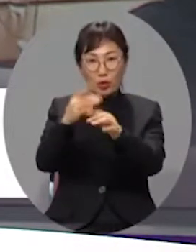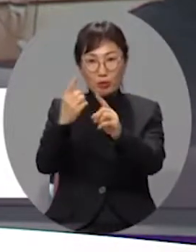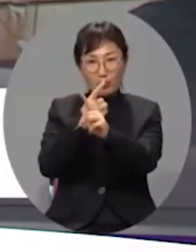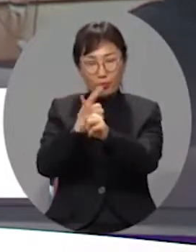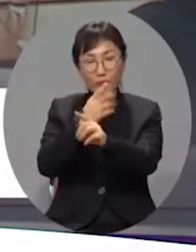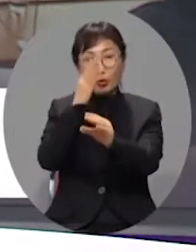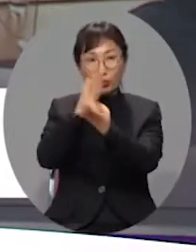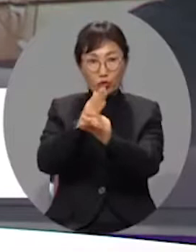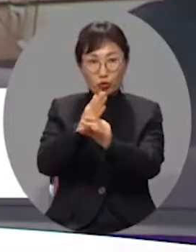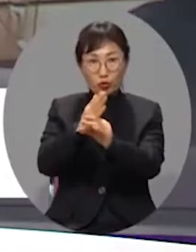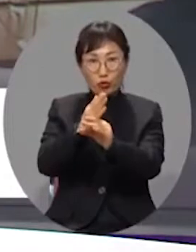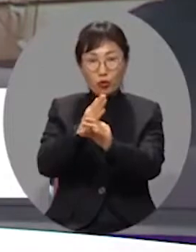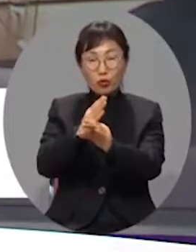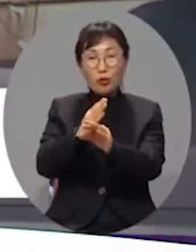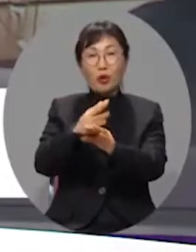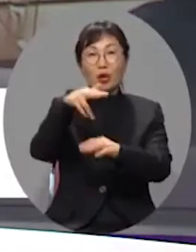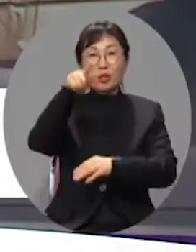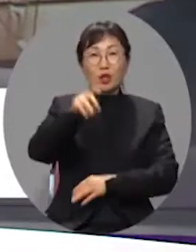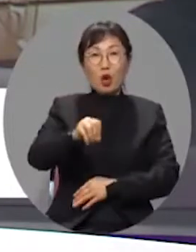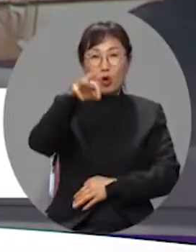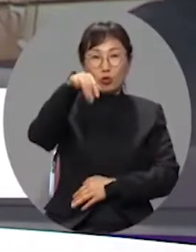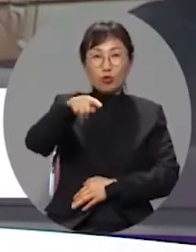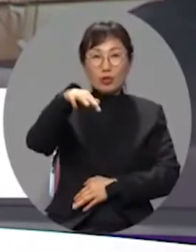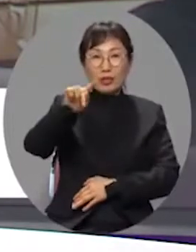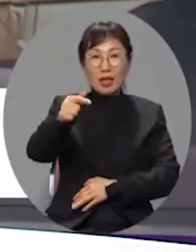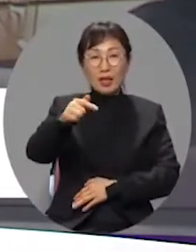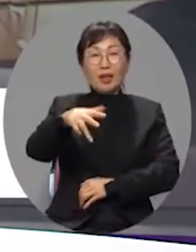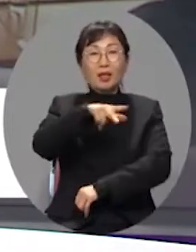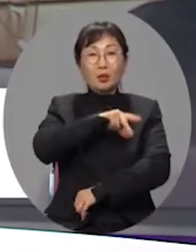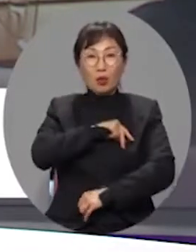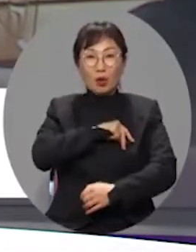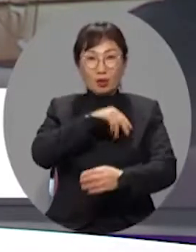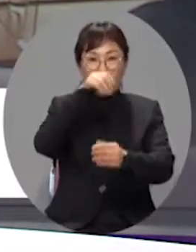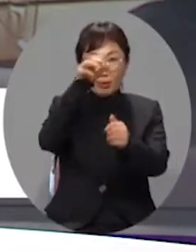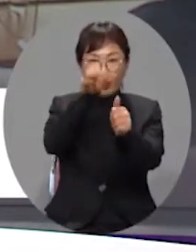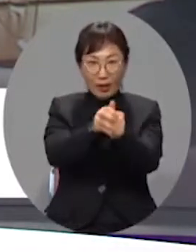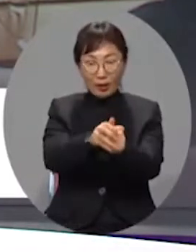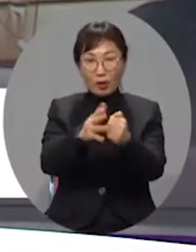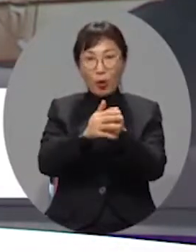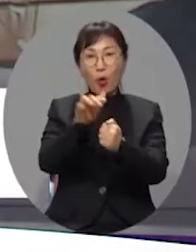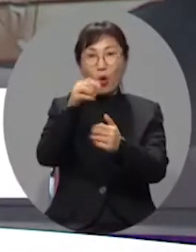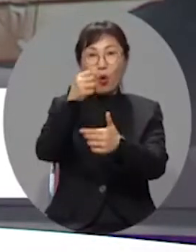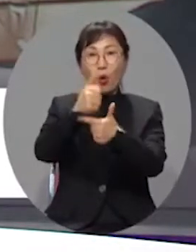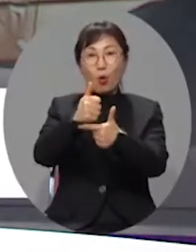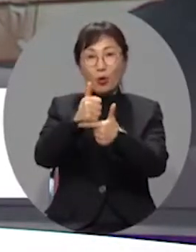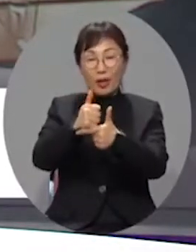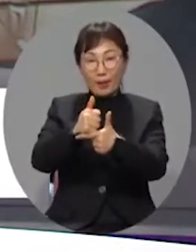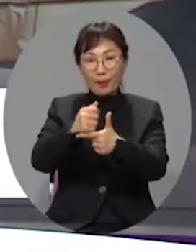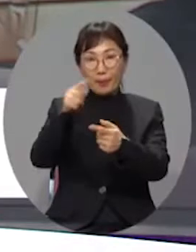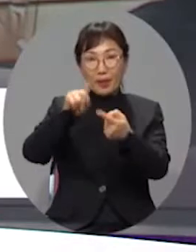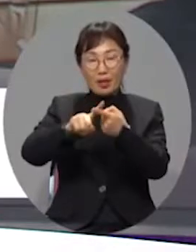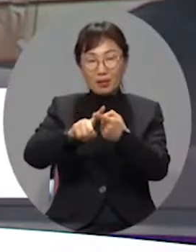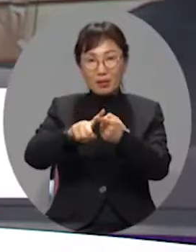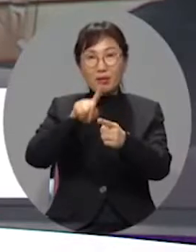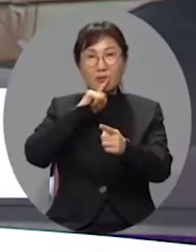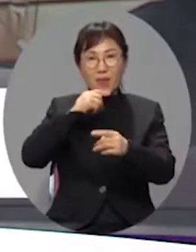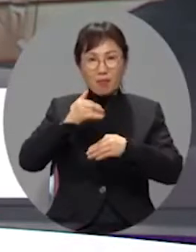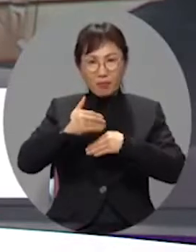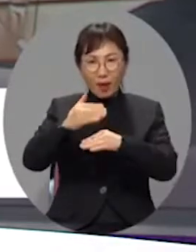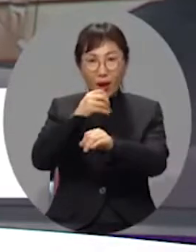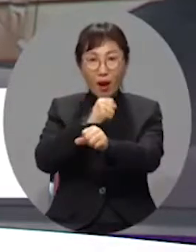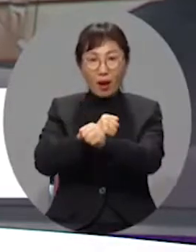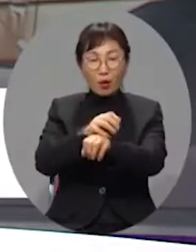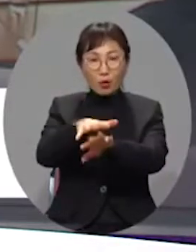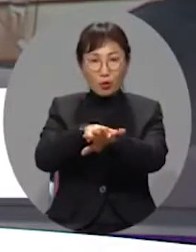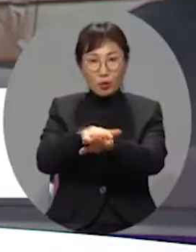공석이던 도당 위원장에 정운천 의원을 임명한 데 이어 비례대표 호남 배분 등 파격적인 행보를 이어가면서